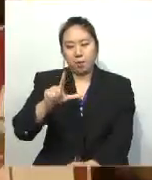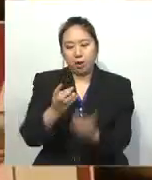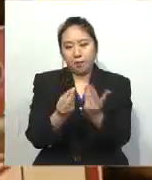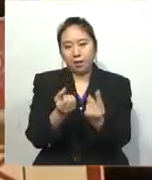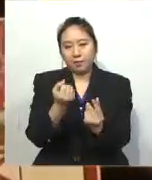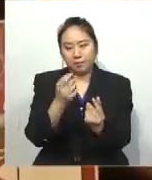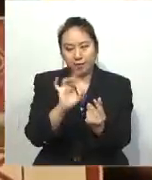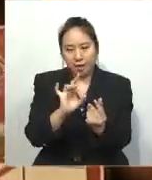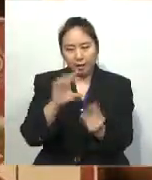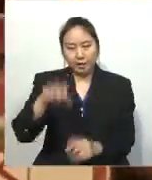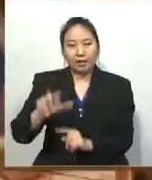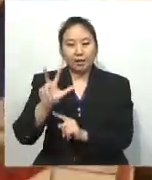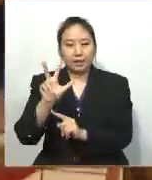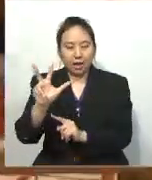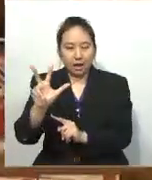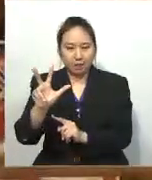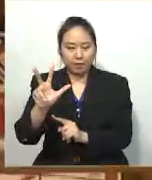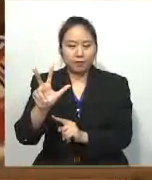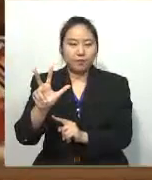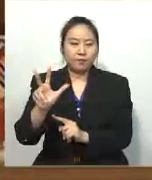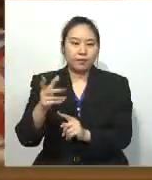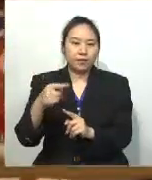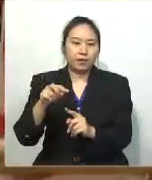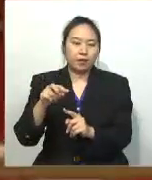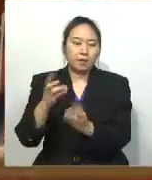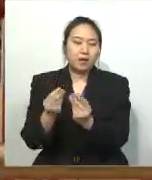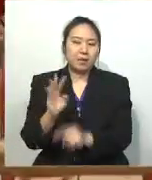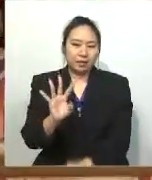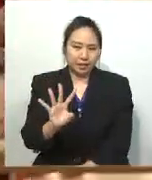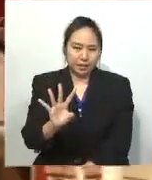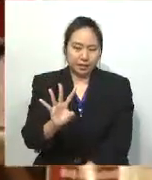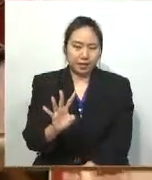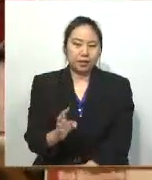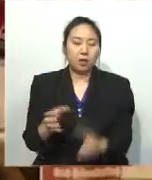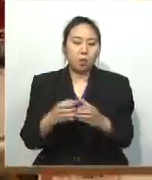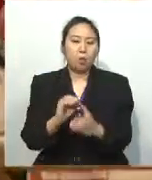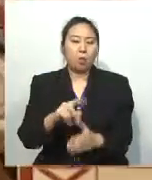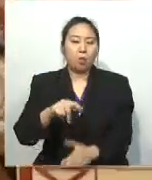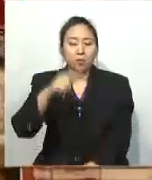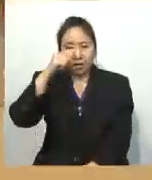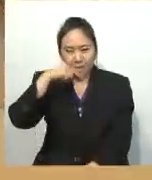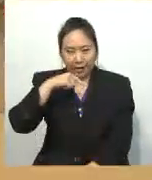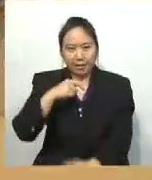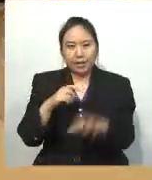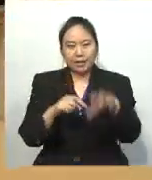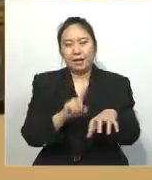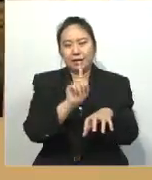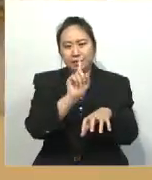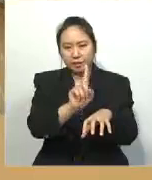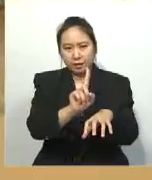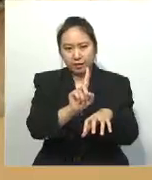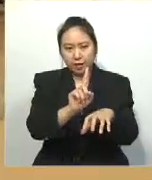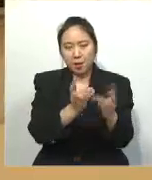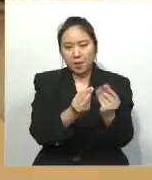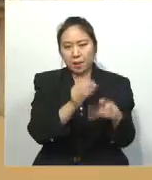นะคะแล้วก็เขต3นายประเสริฐบุญชัยสุขได้เบอร์4ค่ะส่วนพรรคภูมิใจไทยนะคะเขต1นายอดุลอยู่ยื